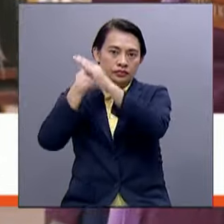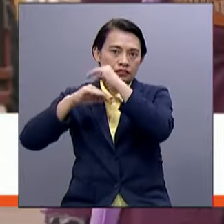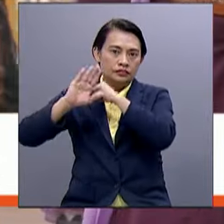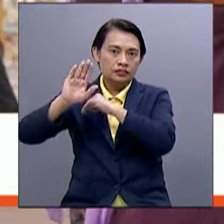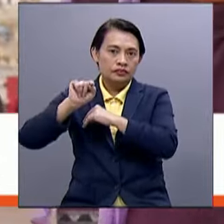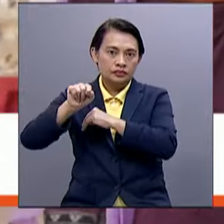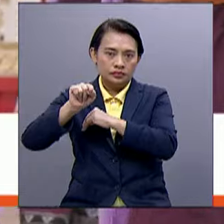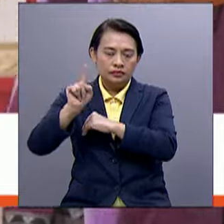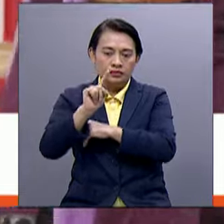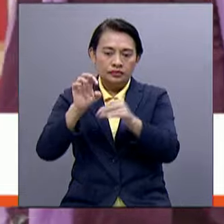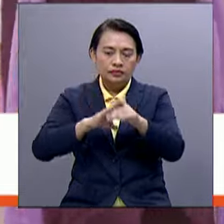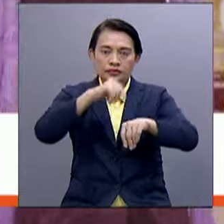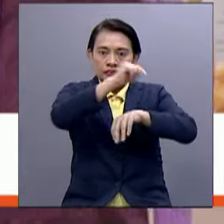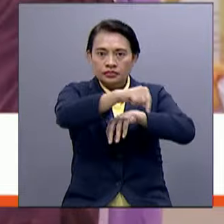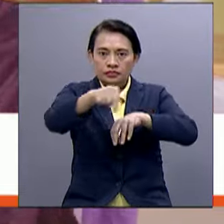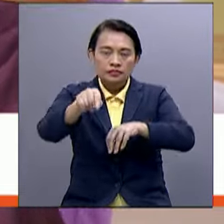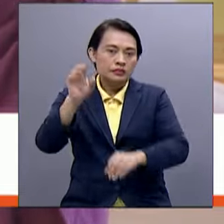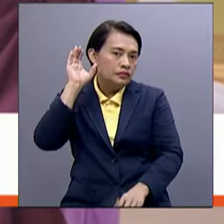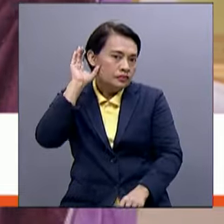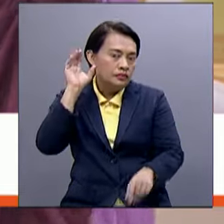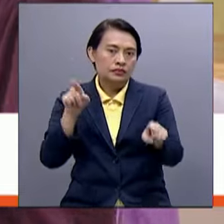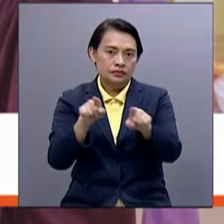ที่แต่ละแห่งมีความเชื่อร่วมกันค่ะ